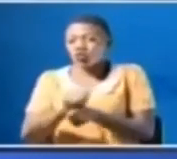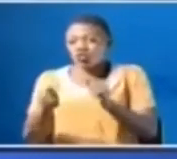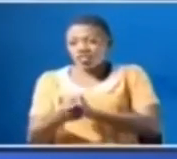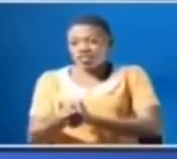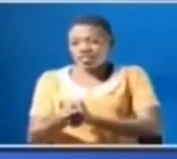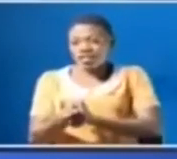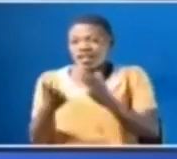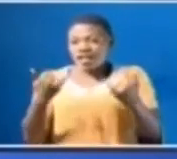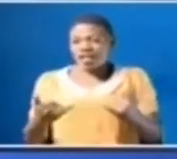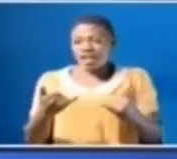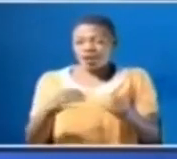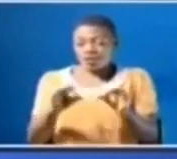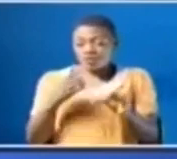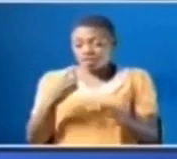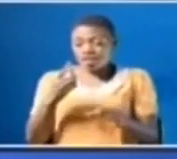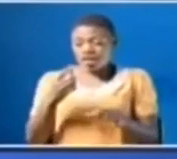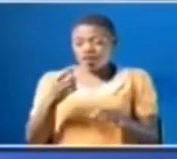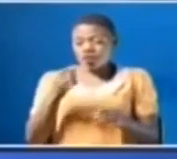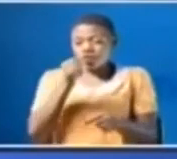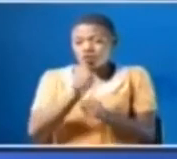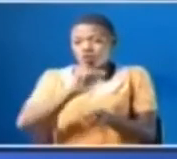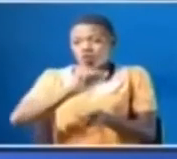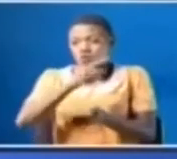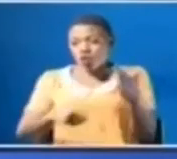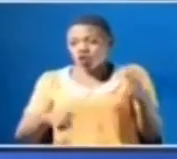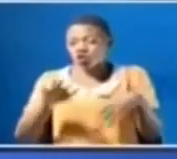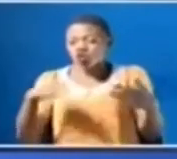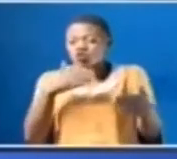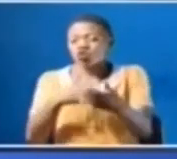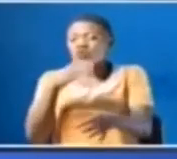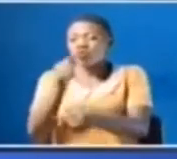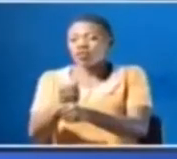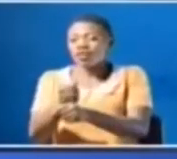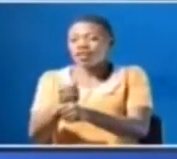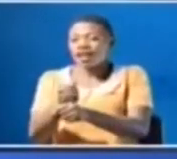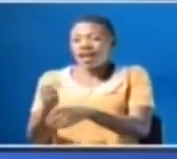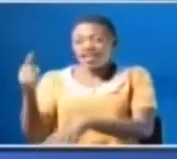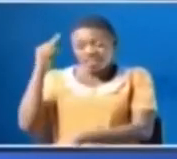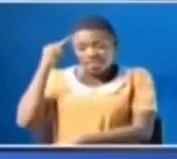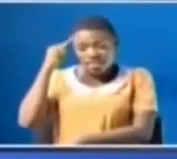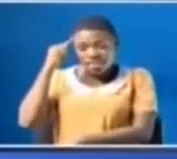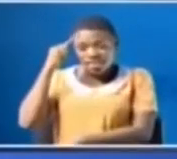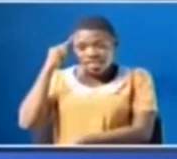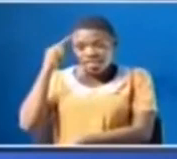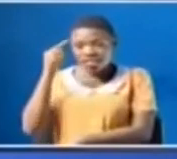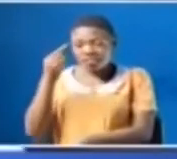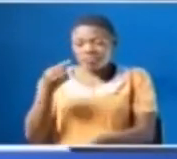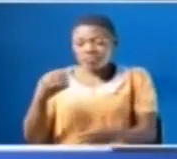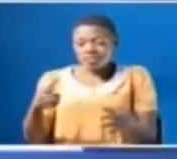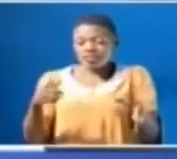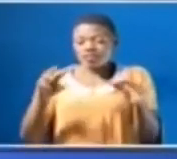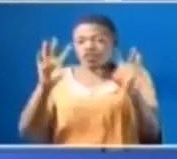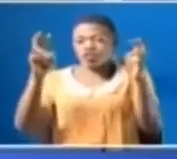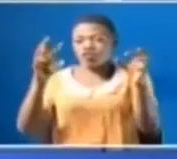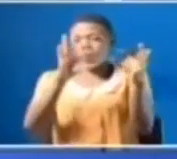kwa ni nini tuwafaa tufanye ama ni nini tuwafaa kuacha kufanya, nafikiri hapo ndio mambo ya hii maja inaanza kutokea. Lakini